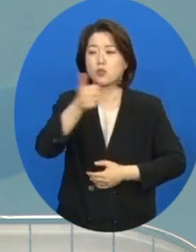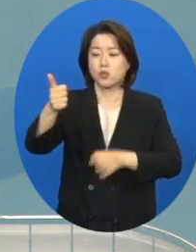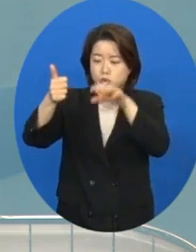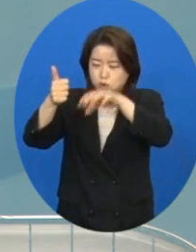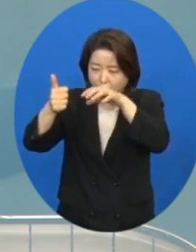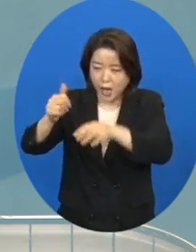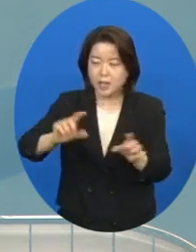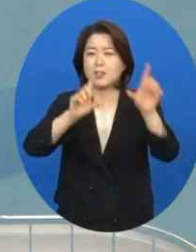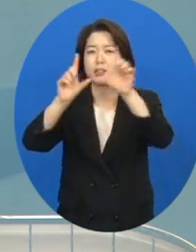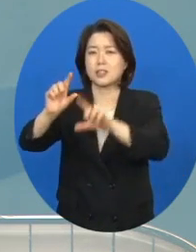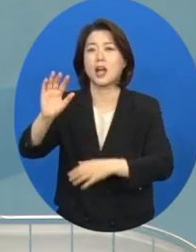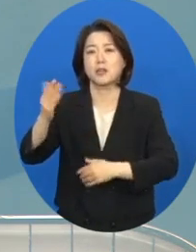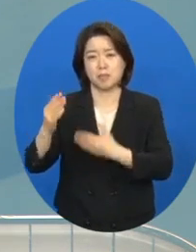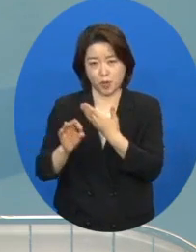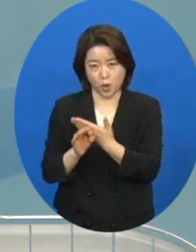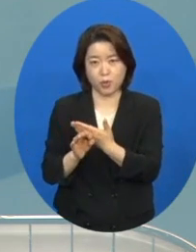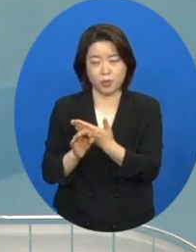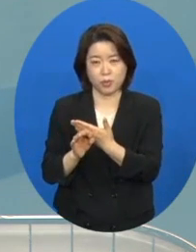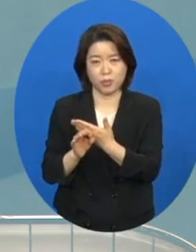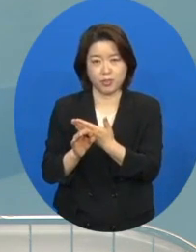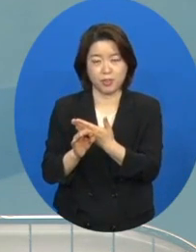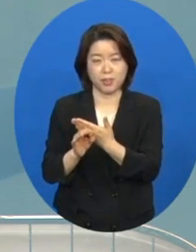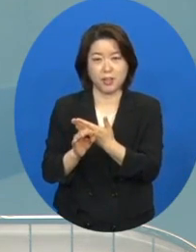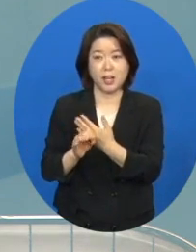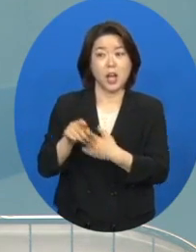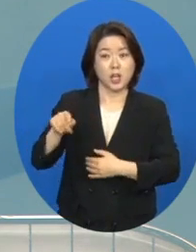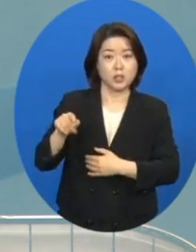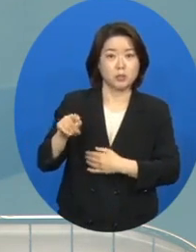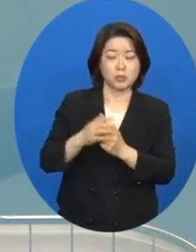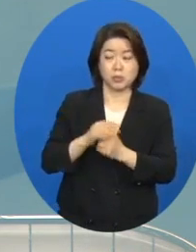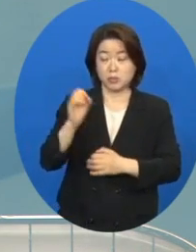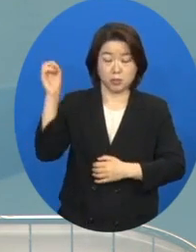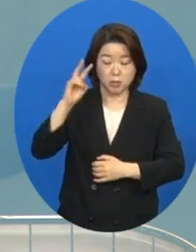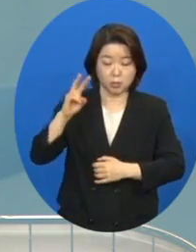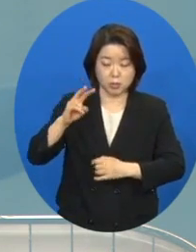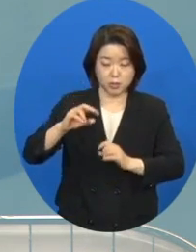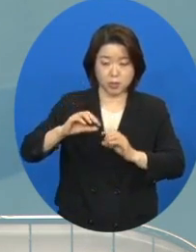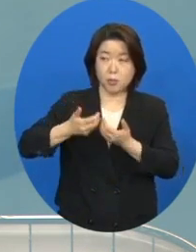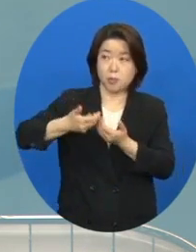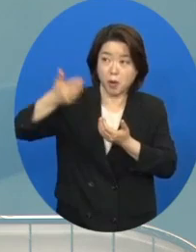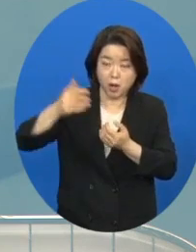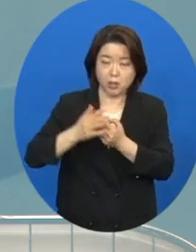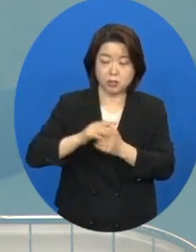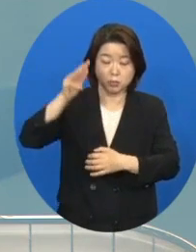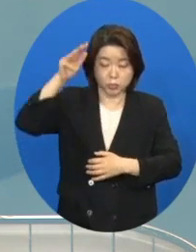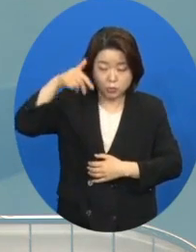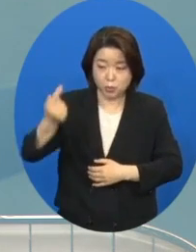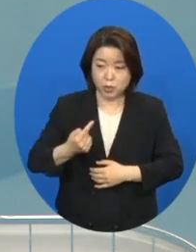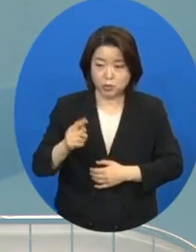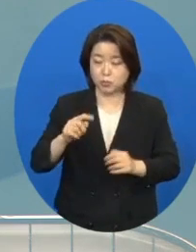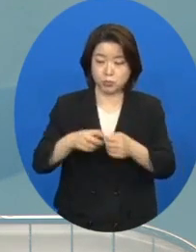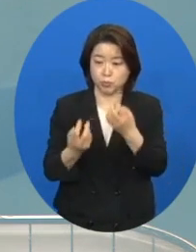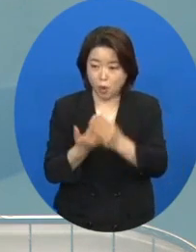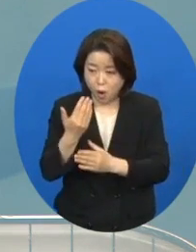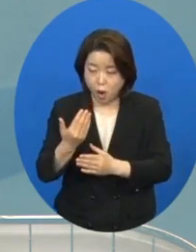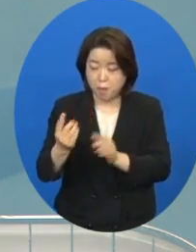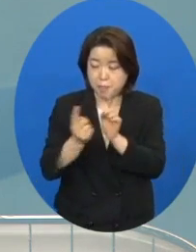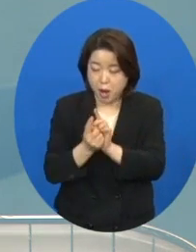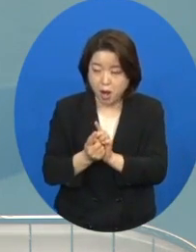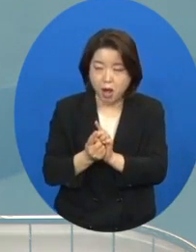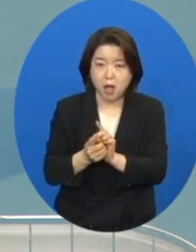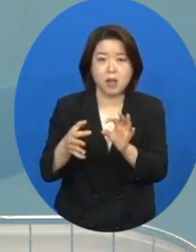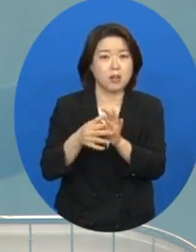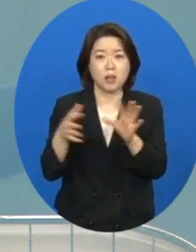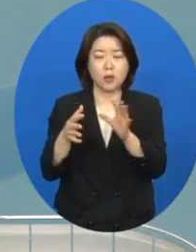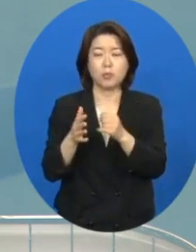주 안에서 살면 그럼 그분이 뭐 갑자기 세상을 떠났든 치매가 왔든 어떤 상황이 왔든 그는